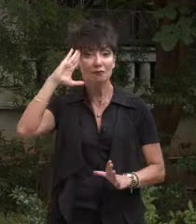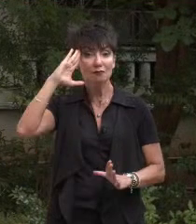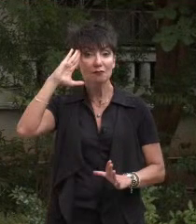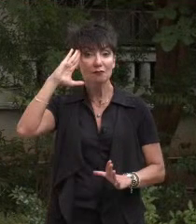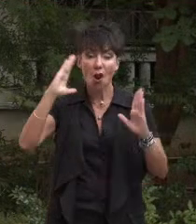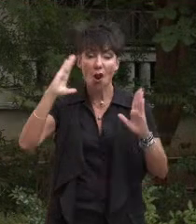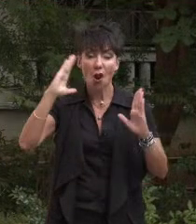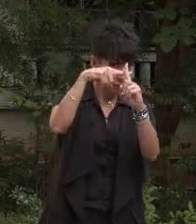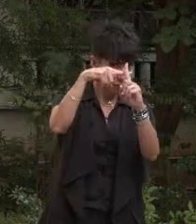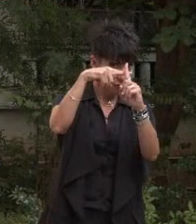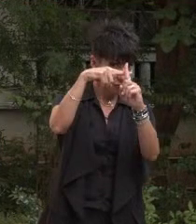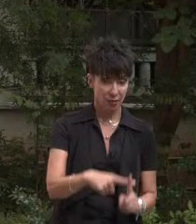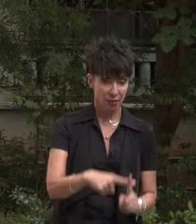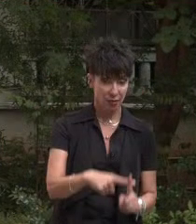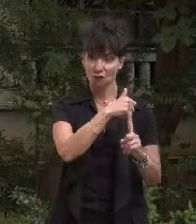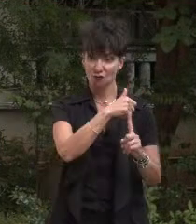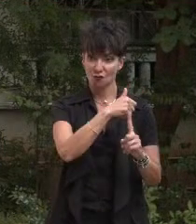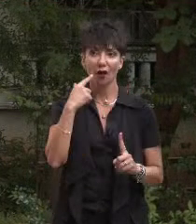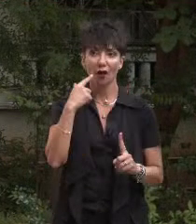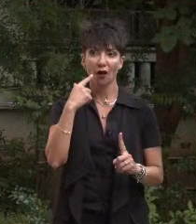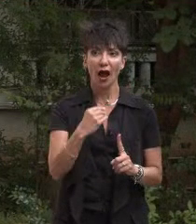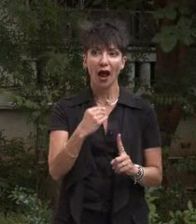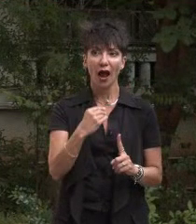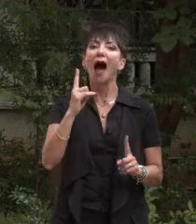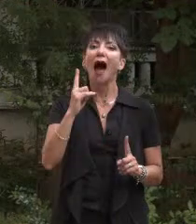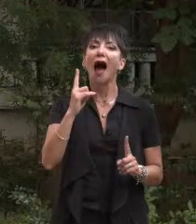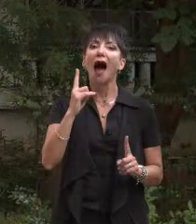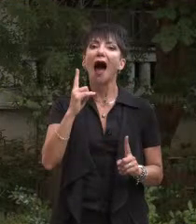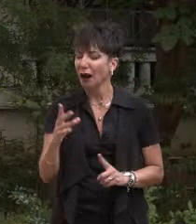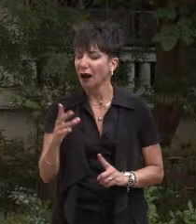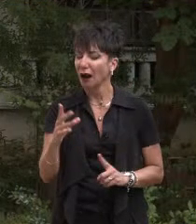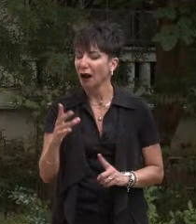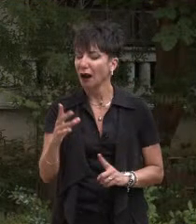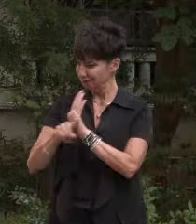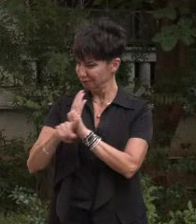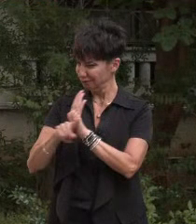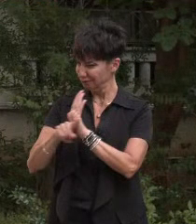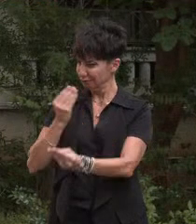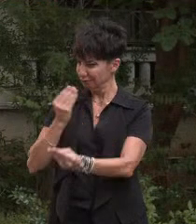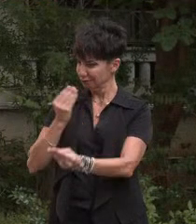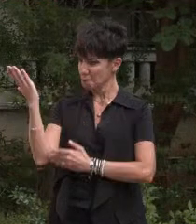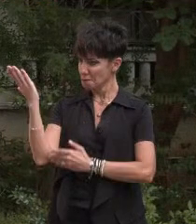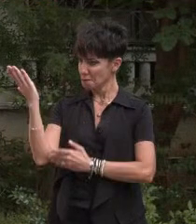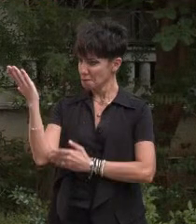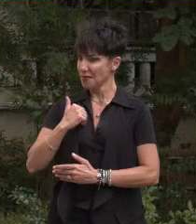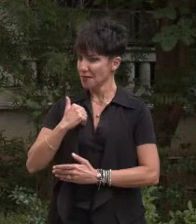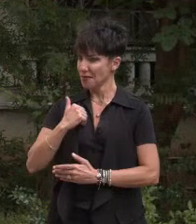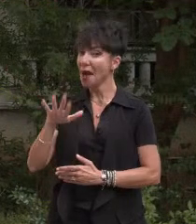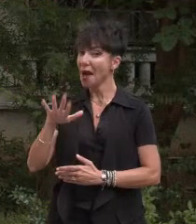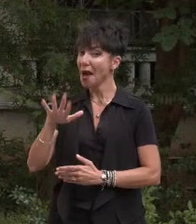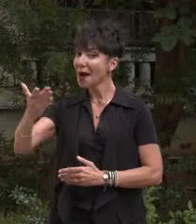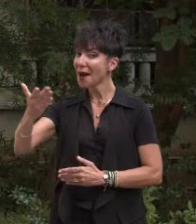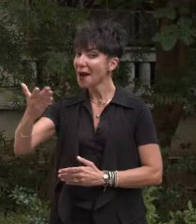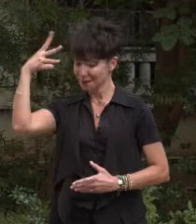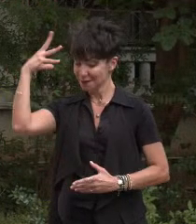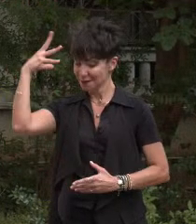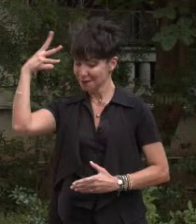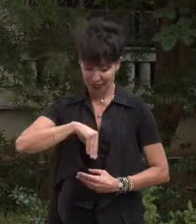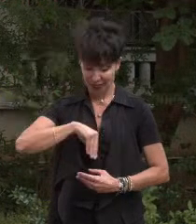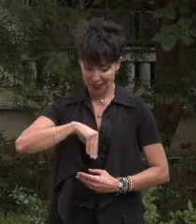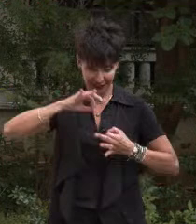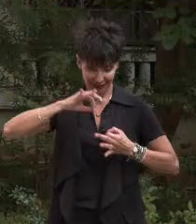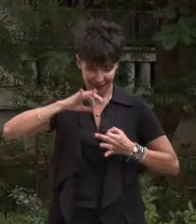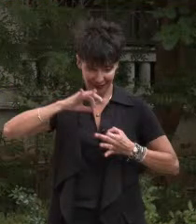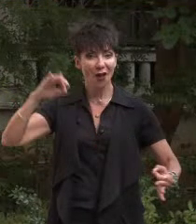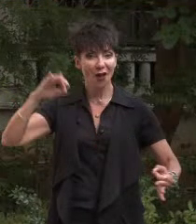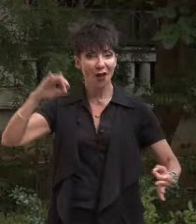τις θετικές εμπειρίες, όμως μάθετε και από τα άσχημα και μια μέρα εσείς θα έχετε μια πραγματικά ωραία ιστορία να πείτε στα παιδιά σας. Ότι